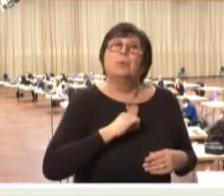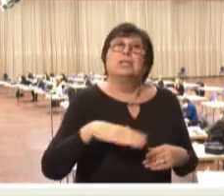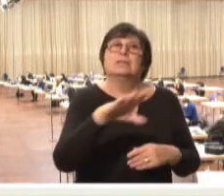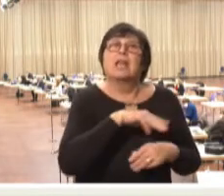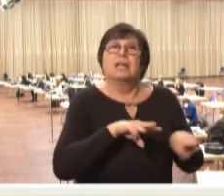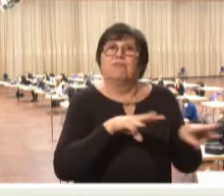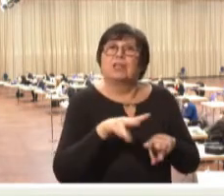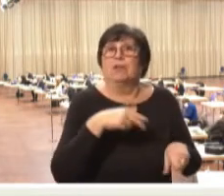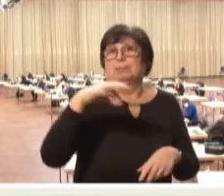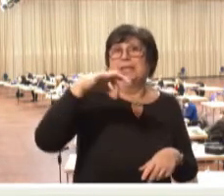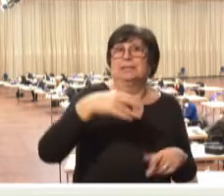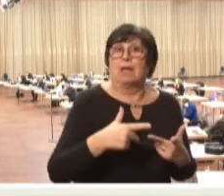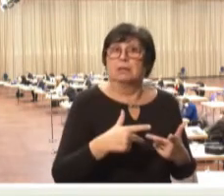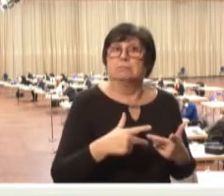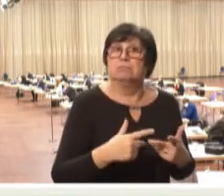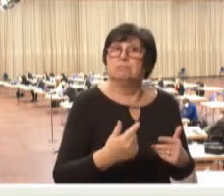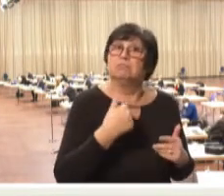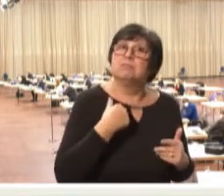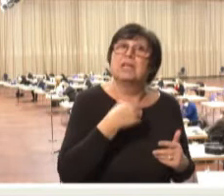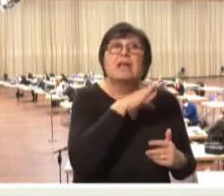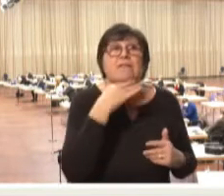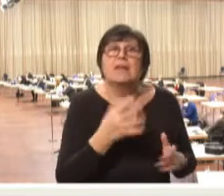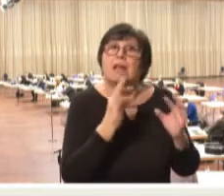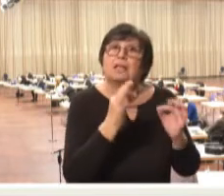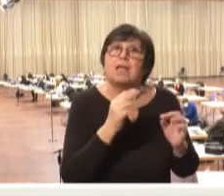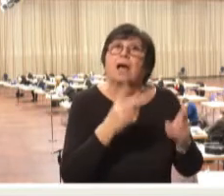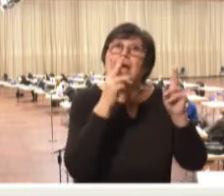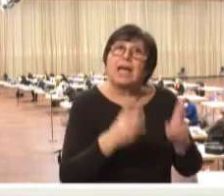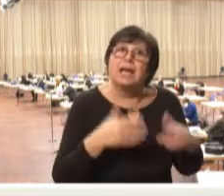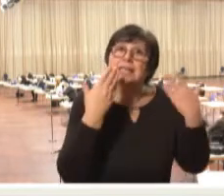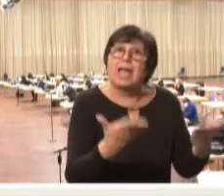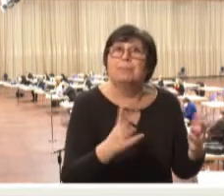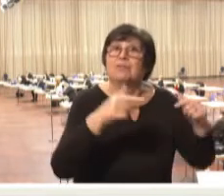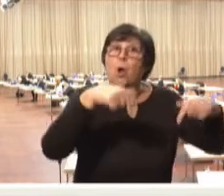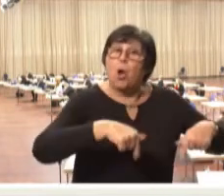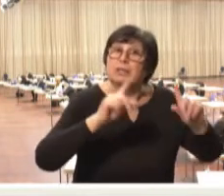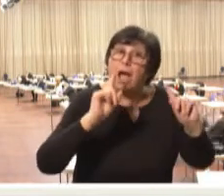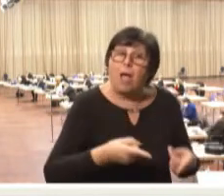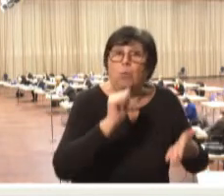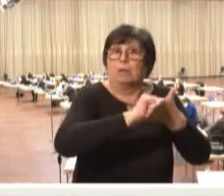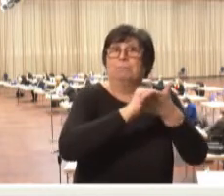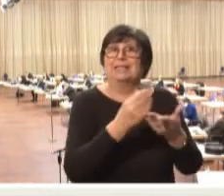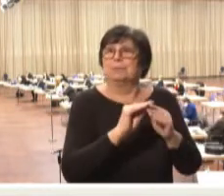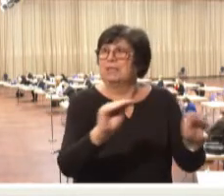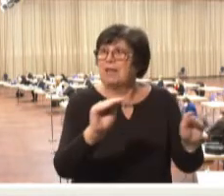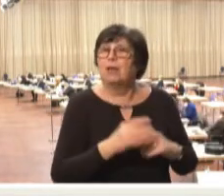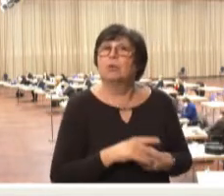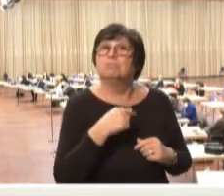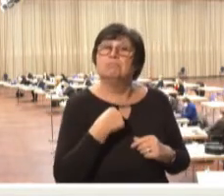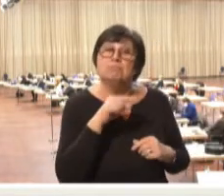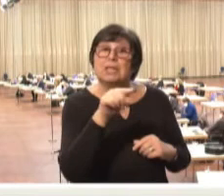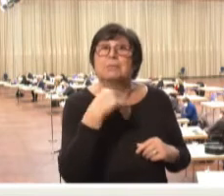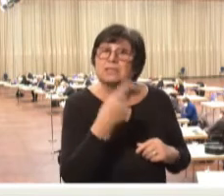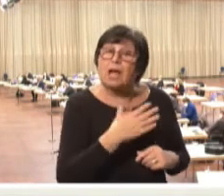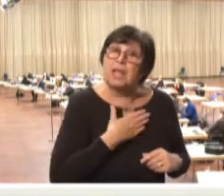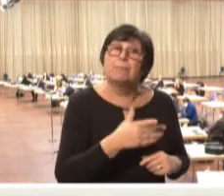Bundeslandwirtschaftsminister, dem ich in vielen Dingen recht geben konnte, so wie auch heute in einer Pressemitteilung. indem ich ihm gesagt habe, es